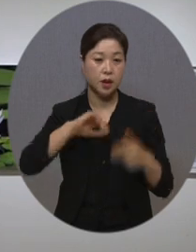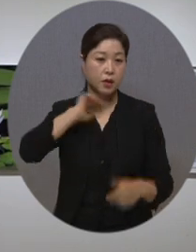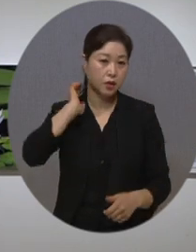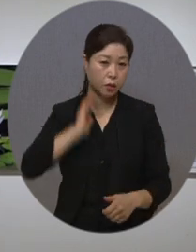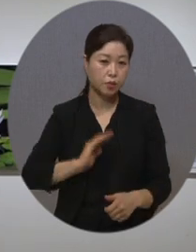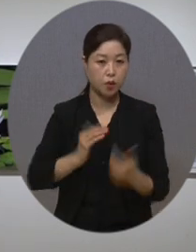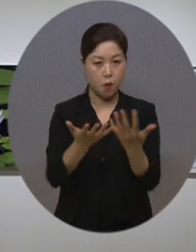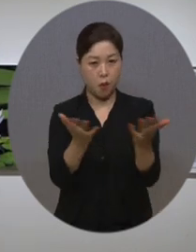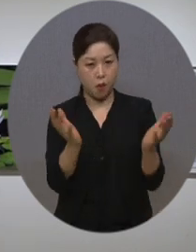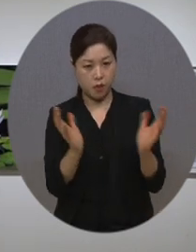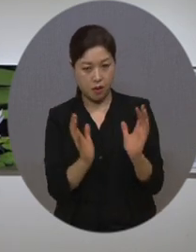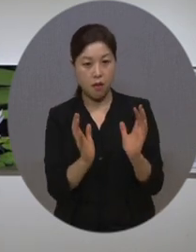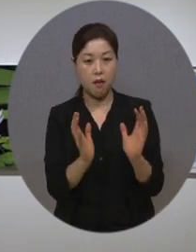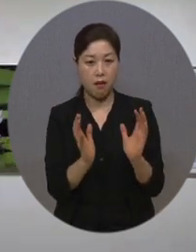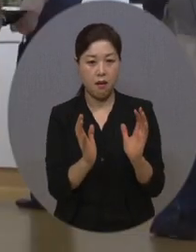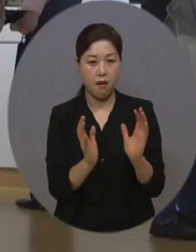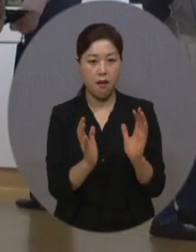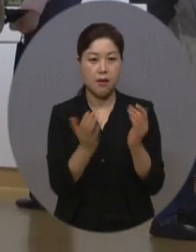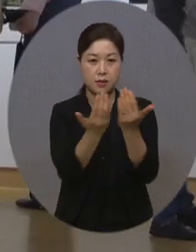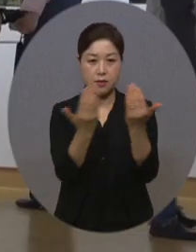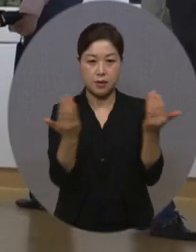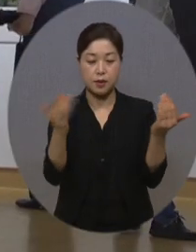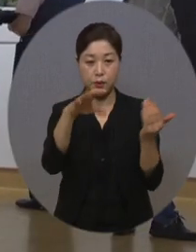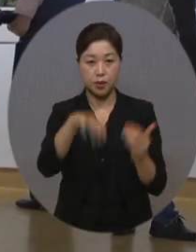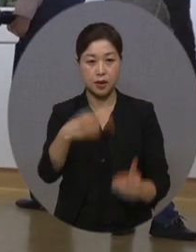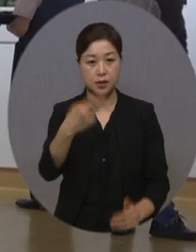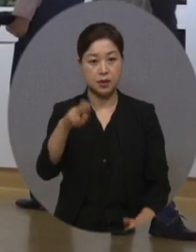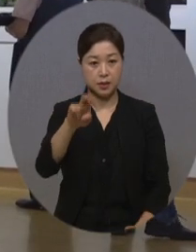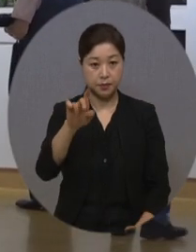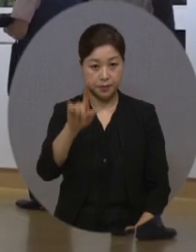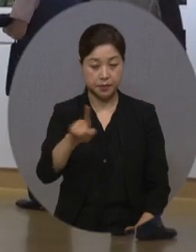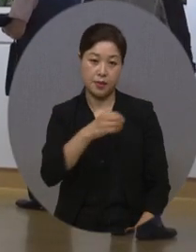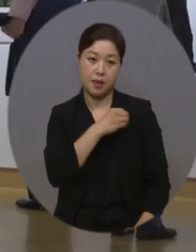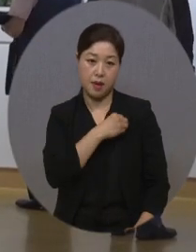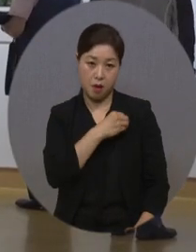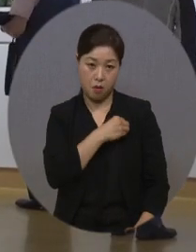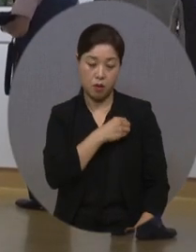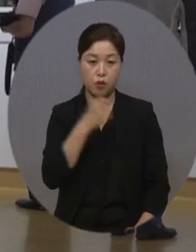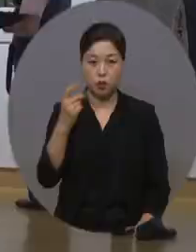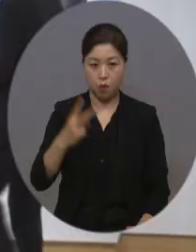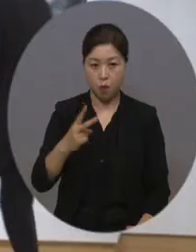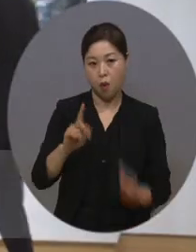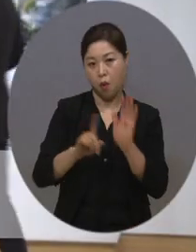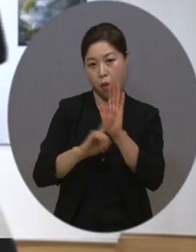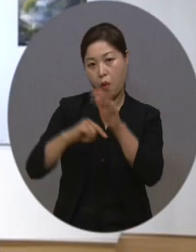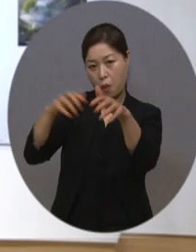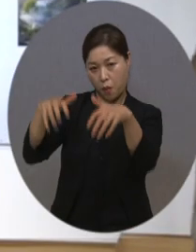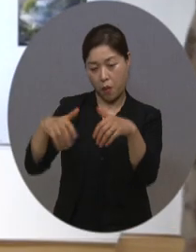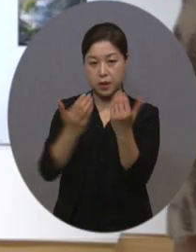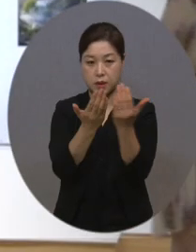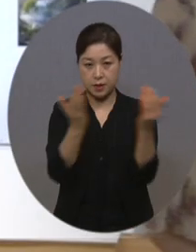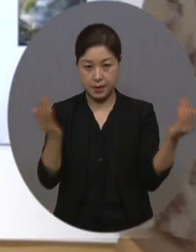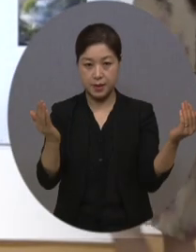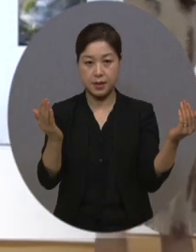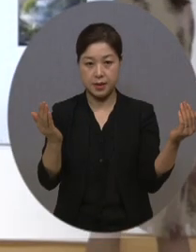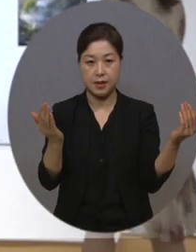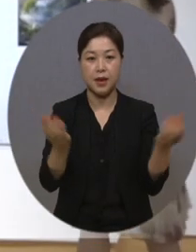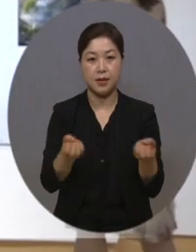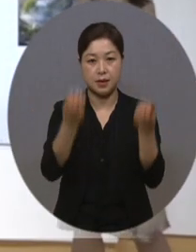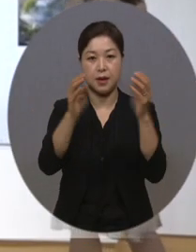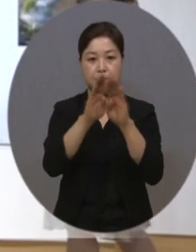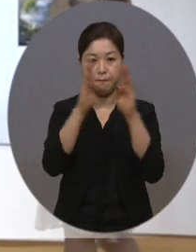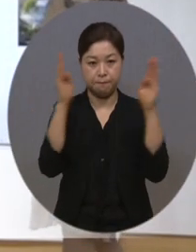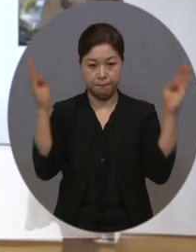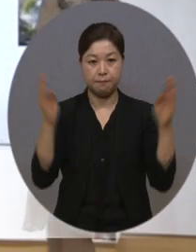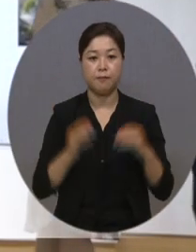전시장에서 2021년 회원전 및 공모전 전체를 가졌습니다 로운 10점 과 또